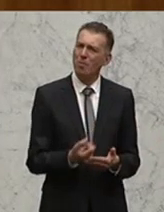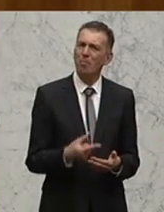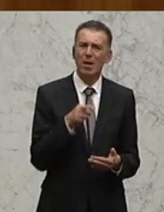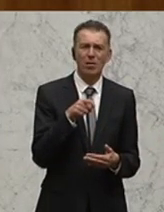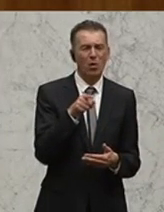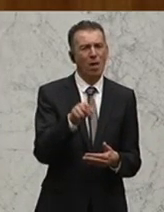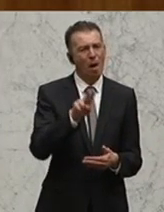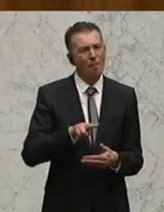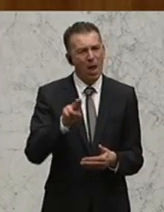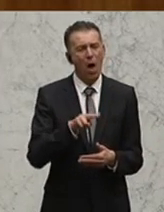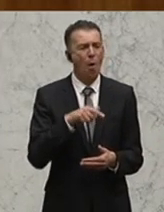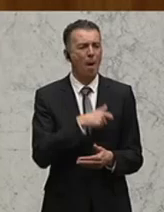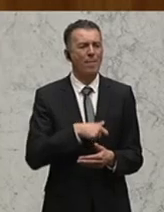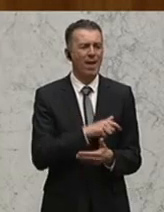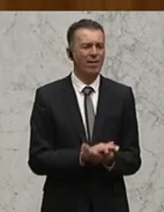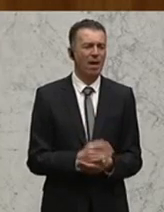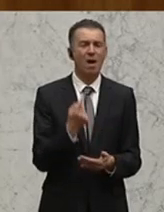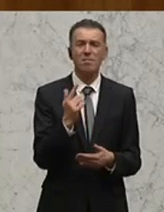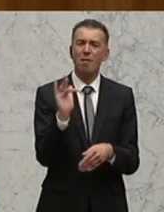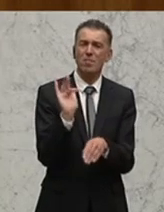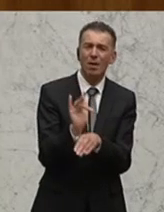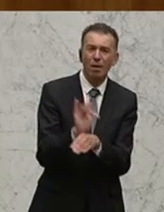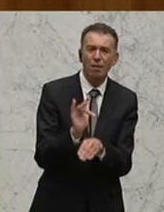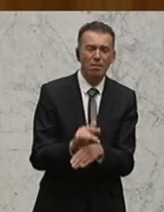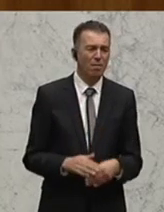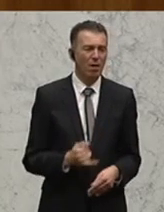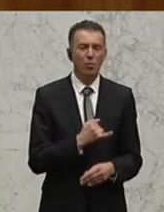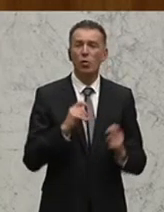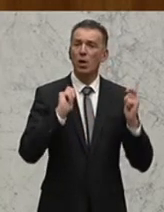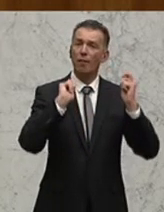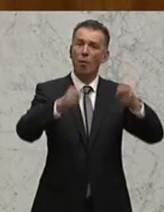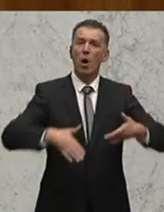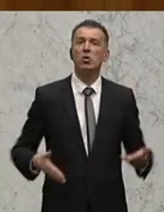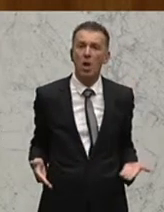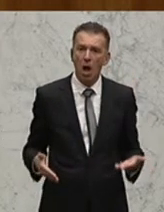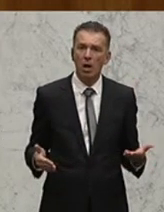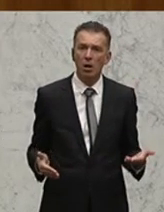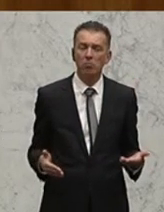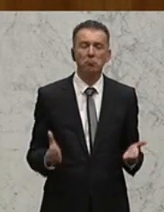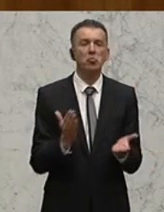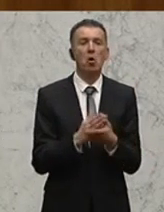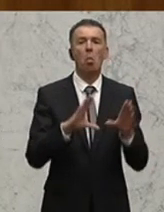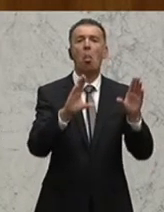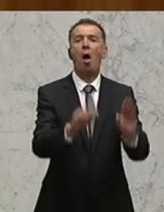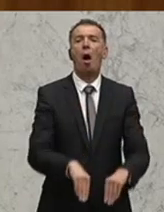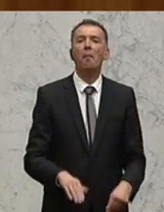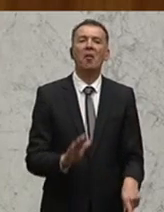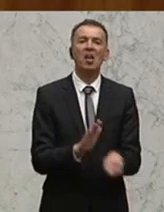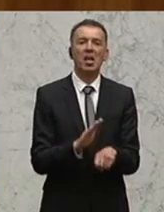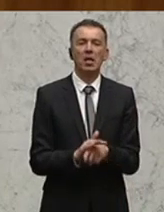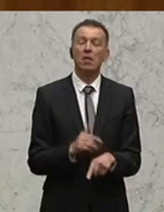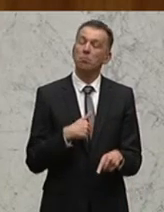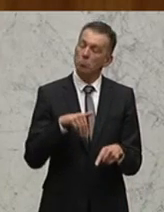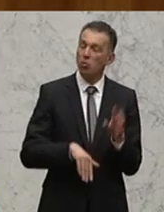der Blauen Fraktion vorwerfen muss. Sie kritisieren alles und jeder Vorschlag, der gemacht wird, wird von vornherein schlecht geredet. Das ist das, was ich